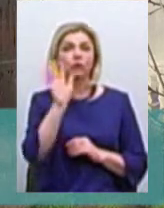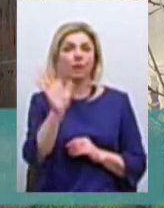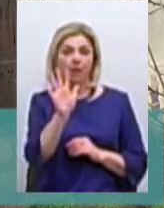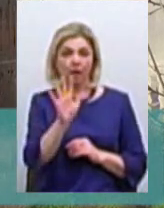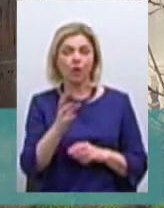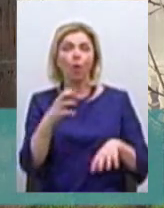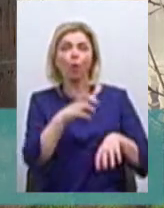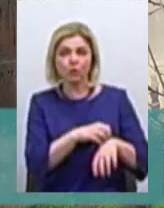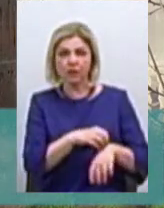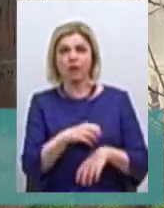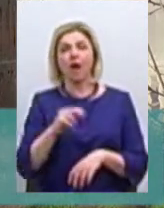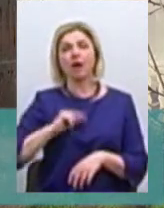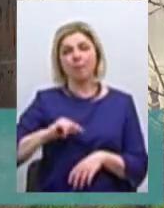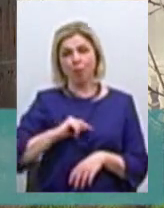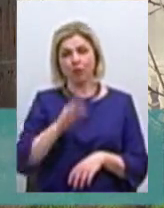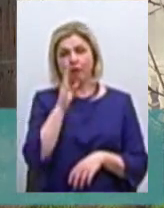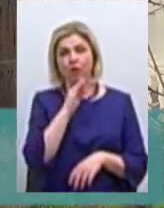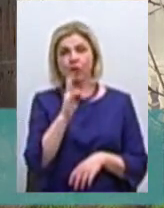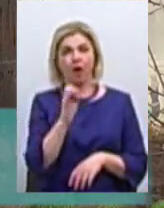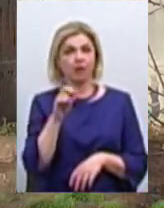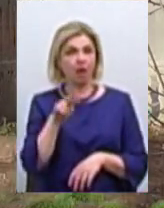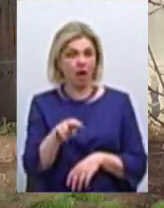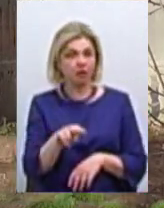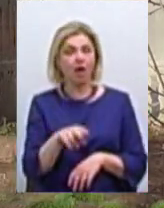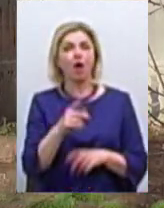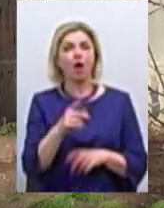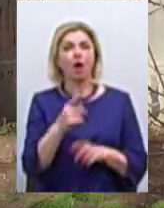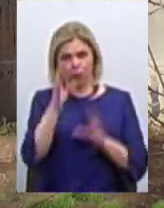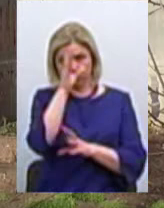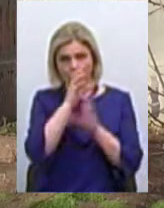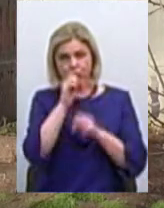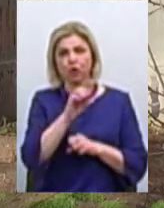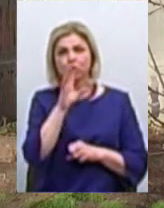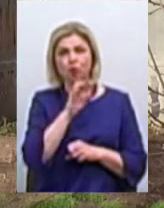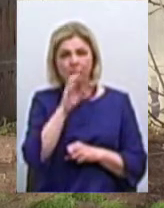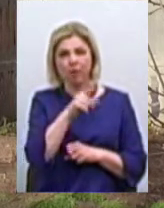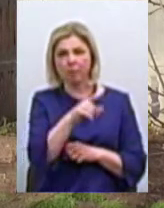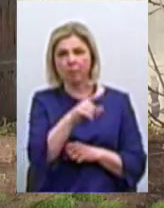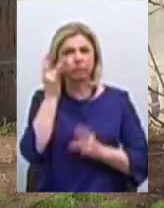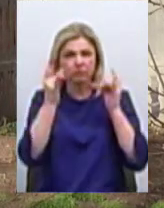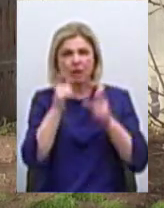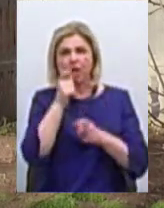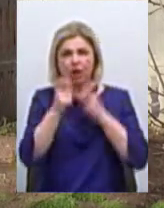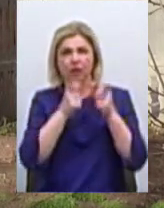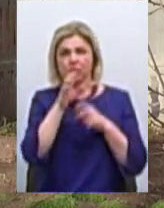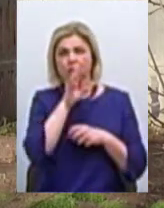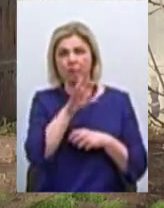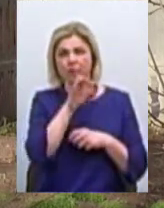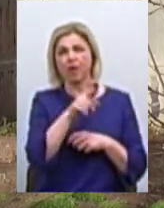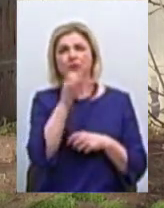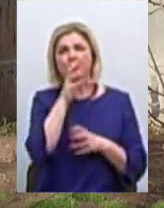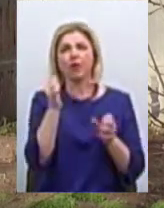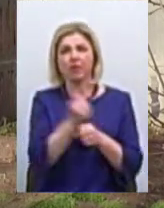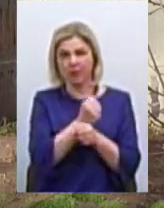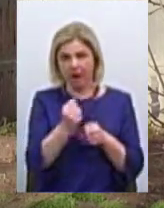робітника водоканалу. Півночі вона там був, гвалт стояв, вони, не знаю, там вони билися